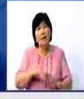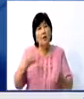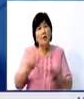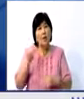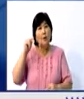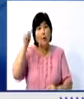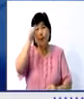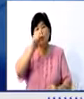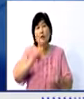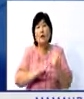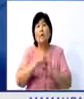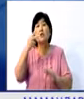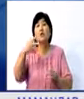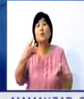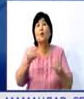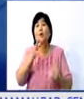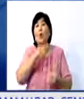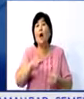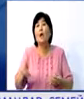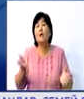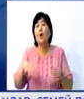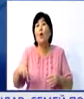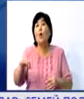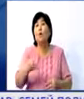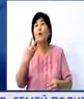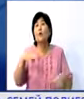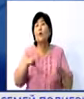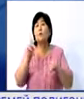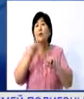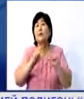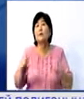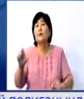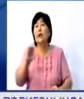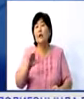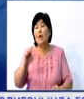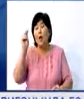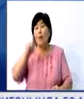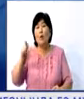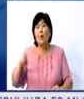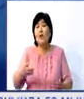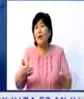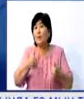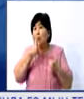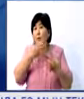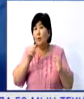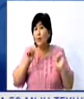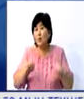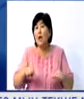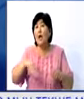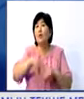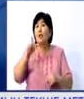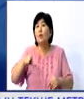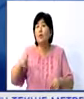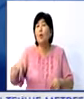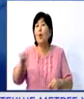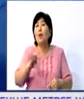Жаңа оқу жылының басталуына 20 күндей уақыт қалды. Бірақ облыстағы 3 бірдей мектеп 42 оқушыларды қабылдай алмауы мүмкін. Депутаттар